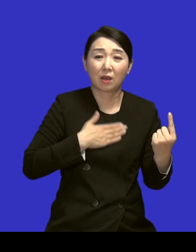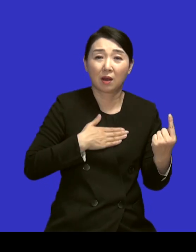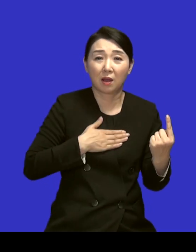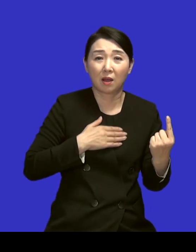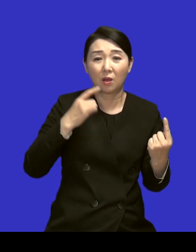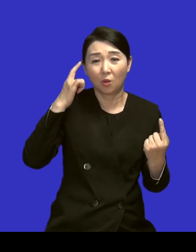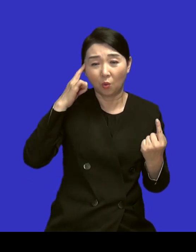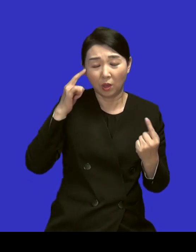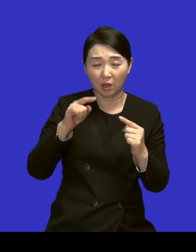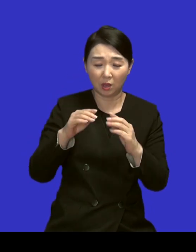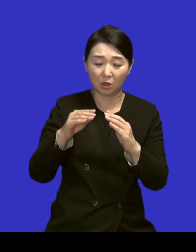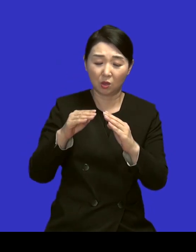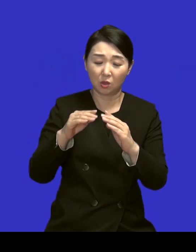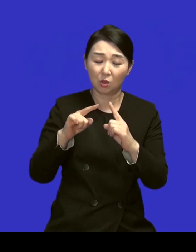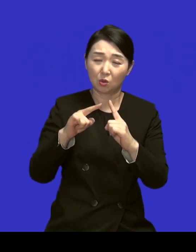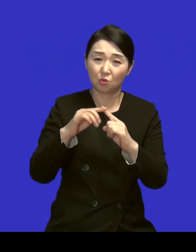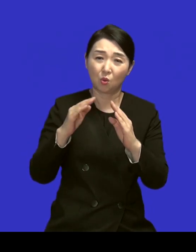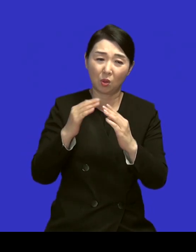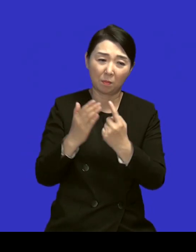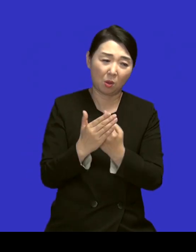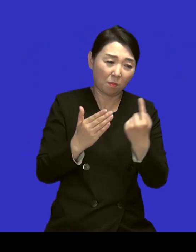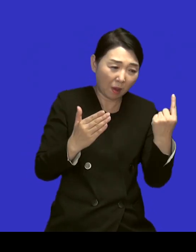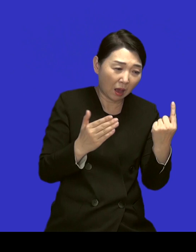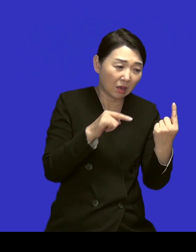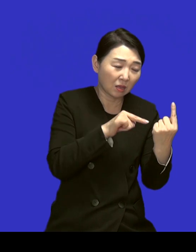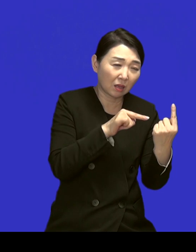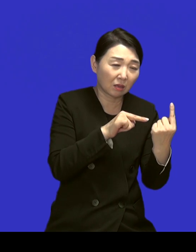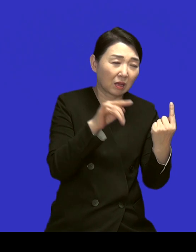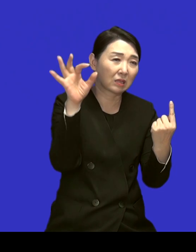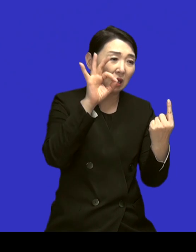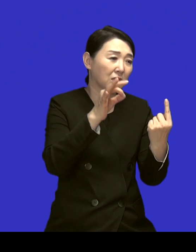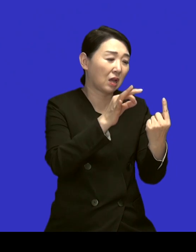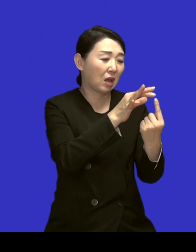교회 벽 밖으로 나온 아이들을 위해서 찾으러 나와주지 않아요.